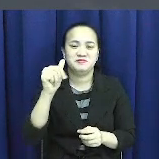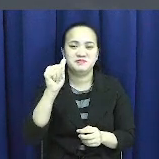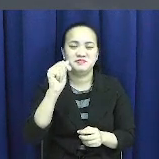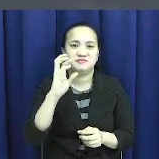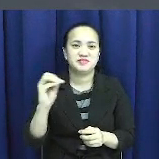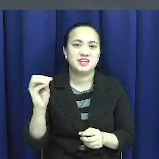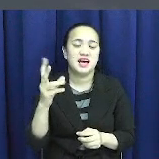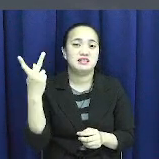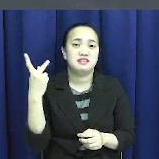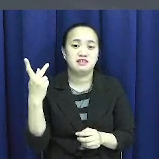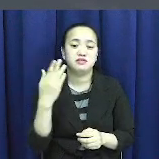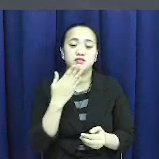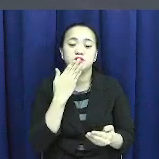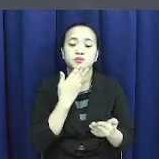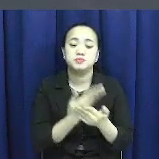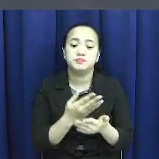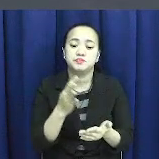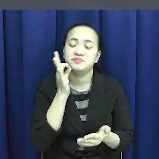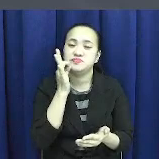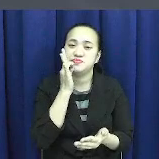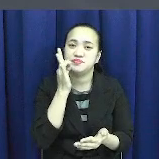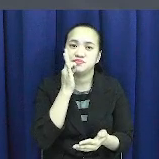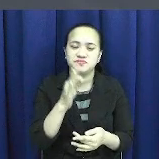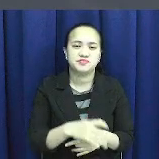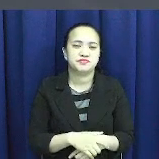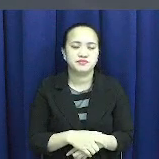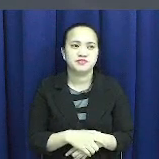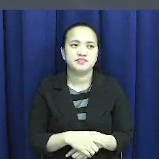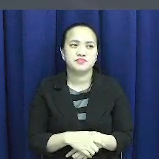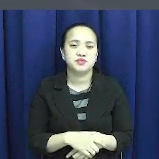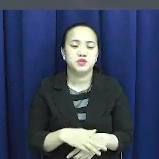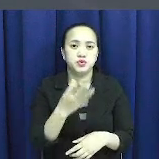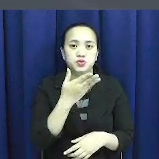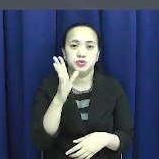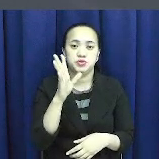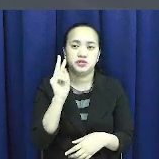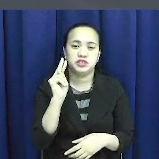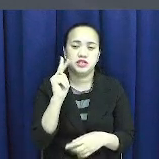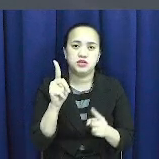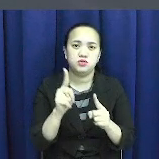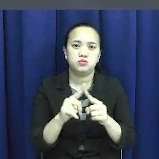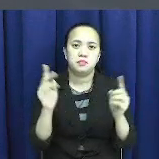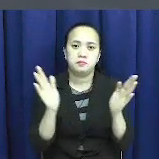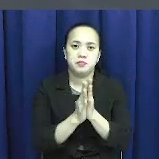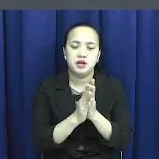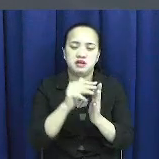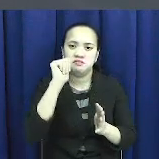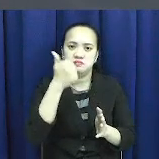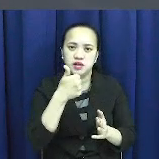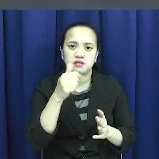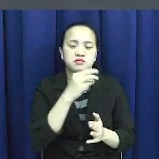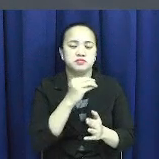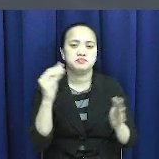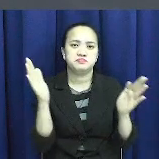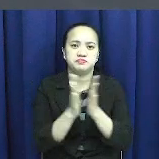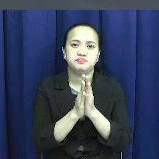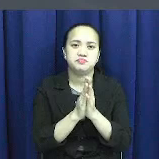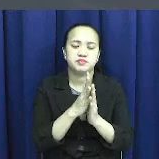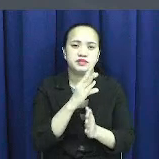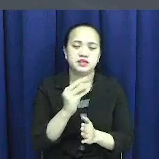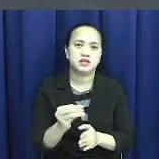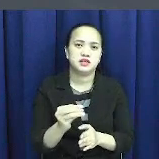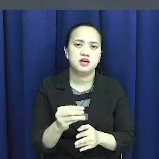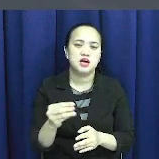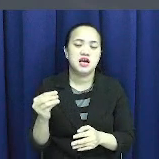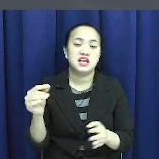ang iyong kasalanan, manalangin ka ng 10 ganito, 5 ganyan, at 10 ganito. Pagkatapos noon, you